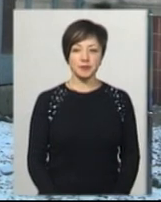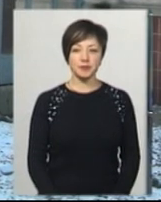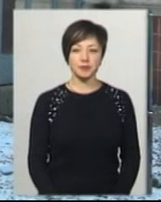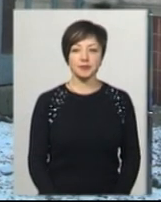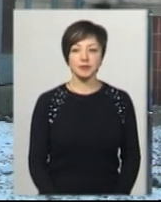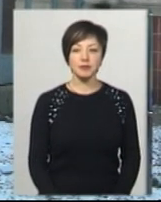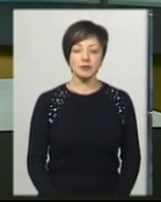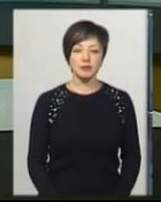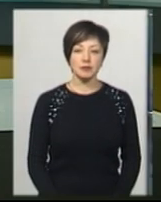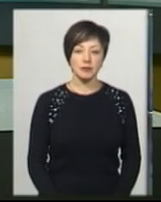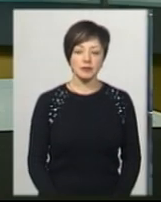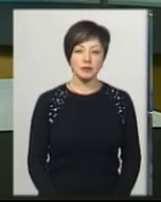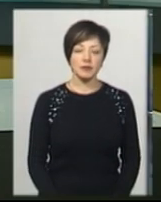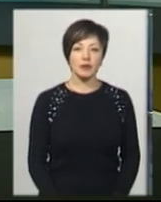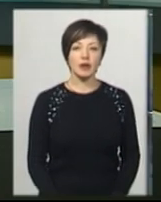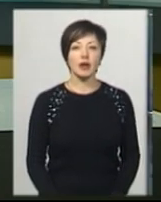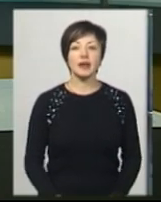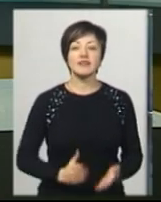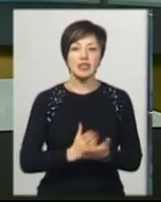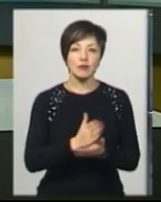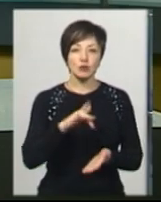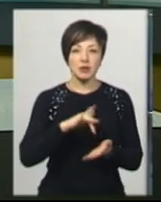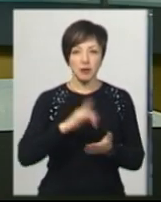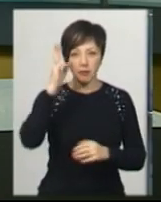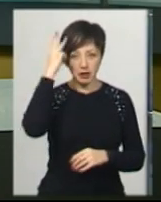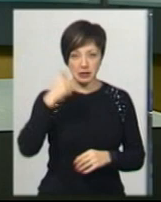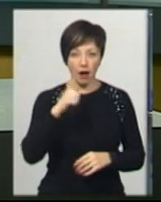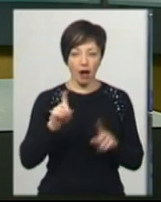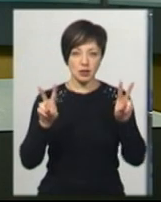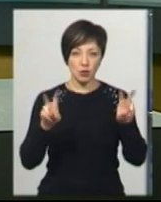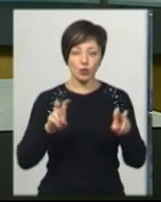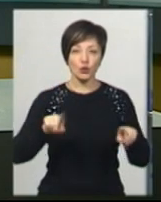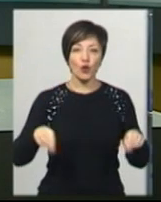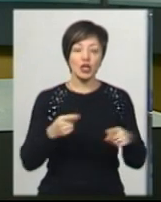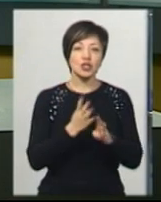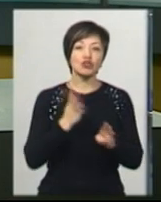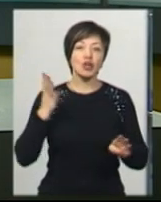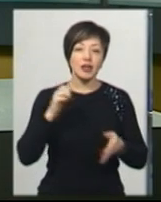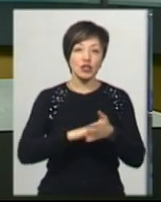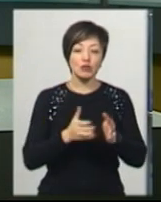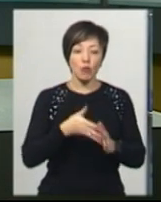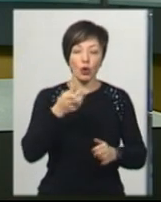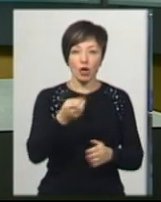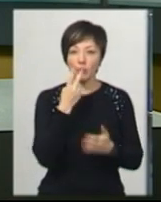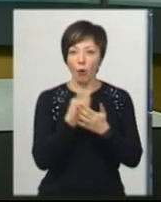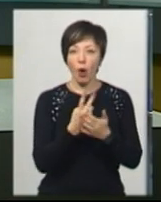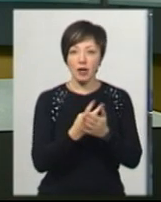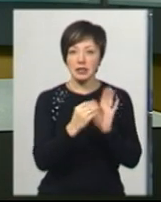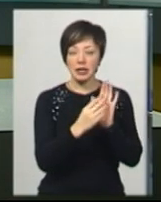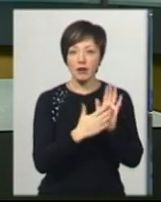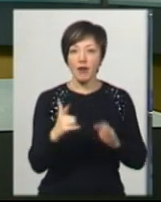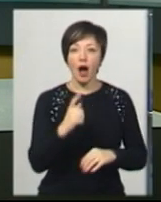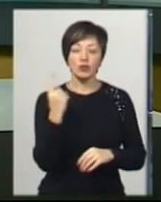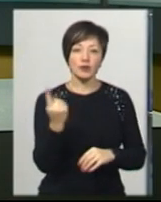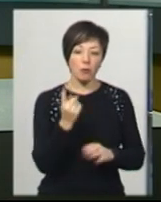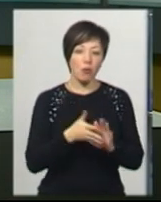Хмельницький. У сервісному центрі ПАТ «Хмельницькгаз» утворилися черги через подачу показників газових лічильників.